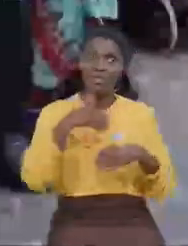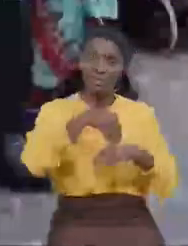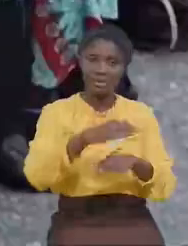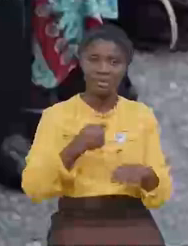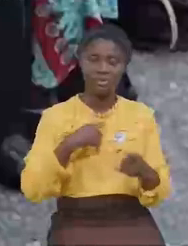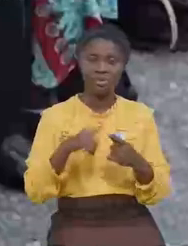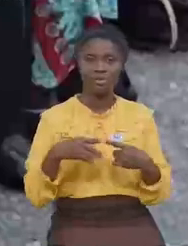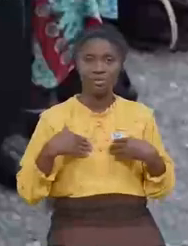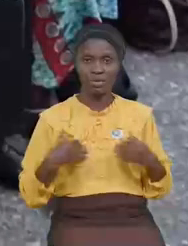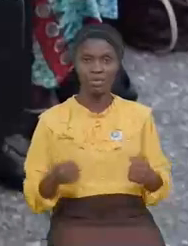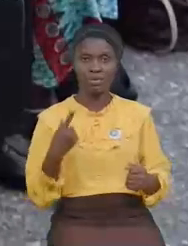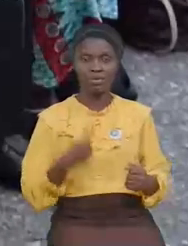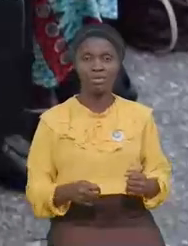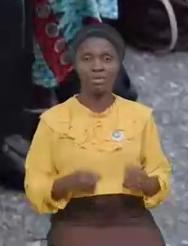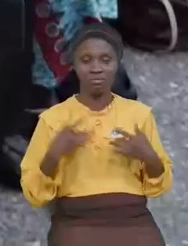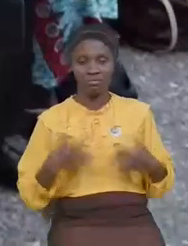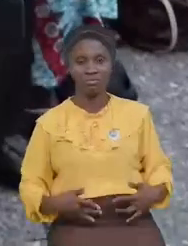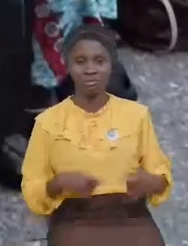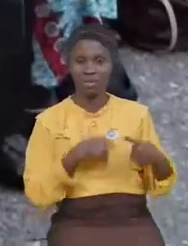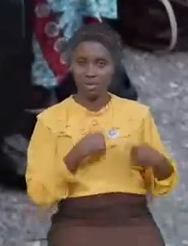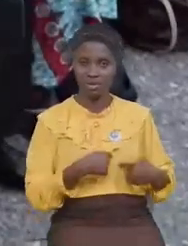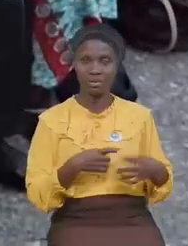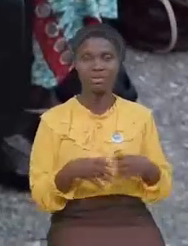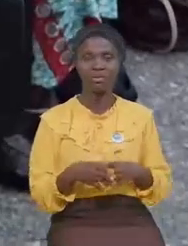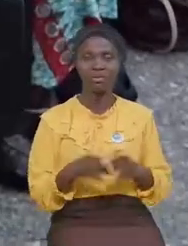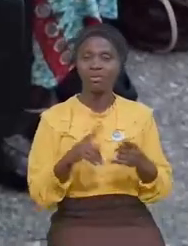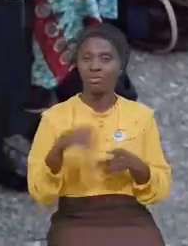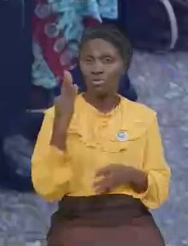Il m'a envoyé pour guérir ceux qui ont le cœur brisé,